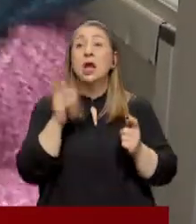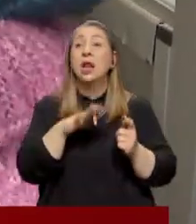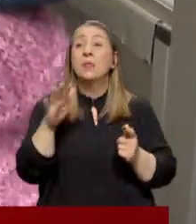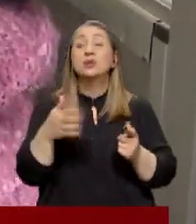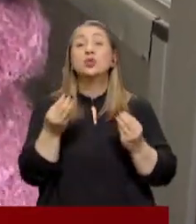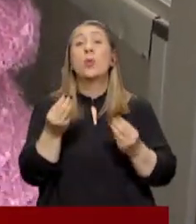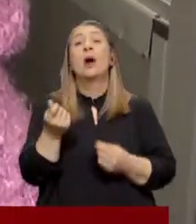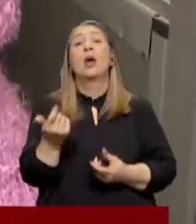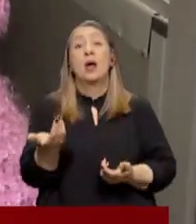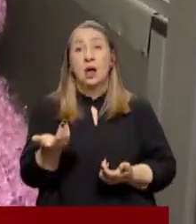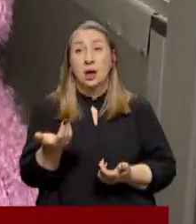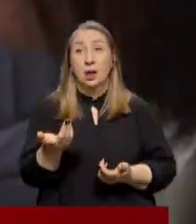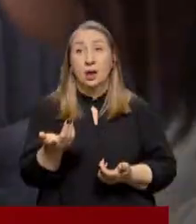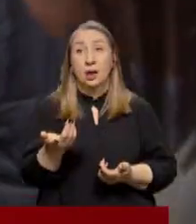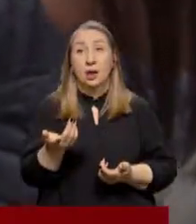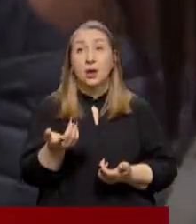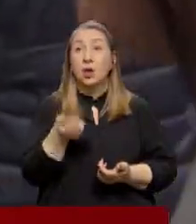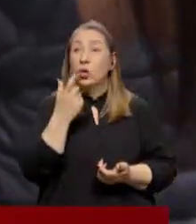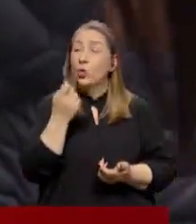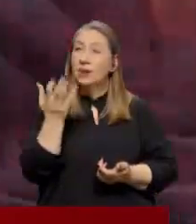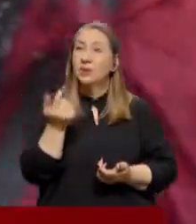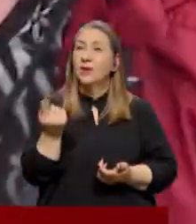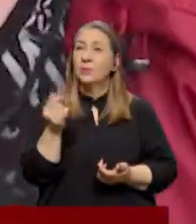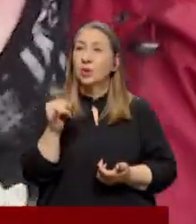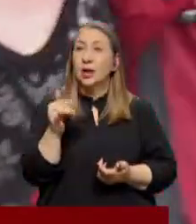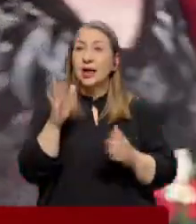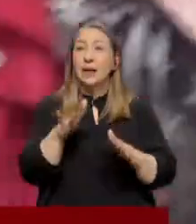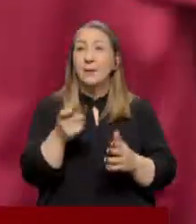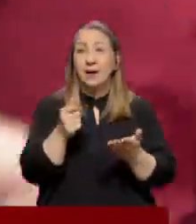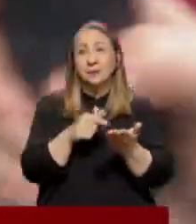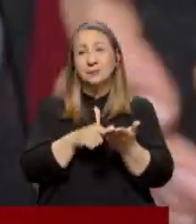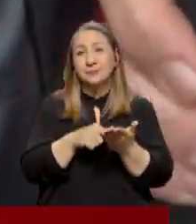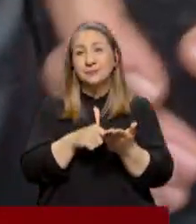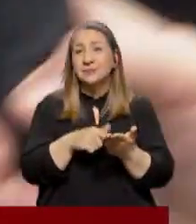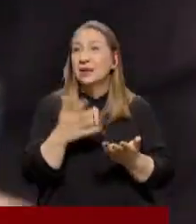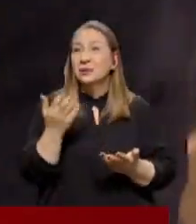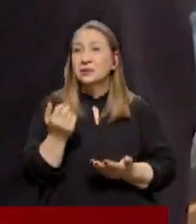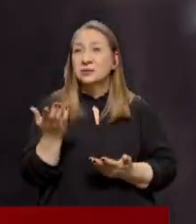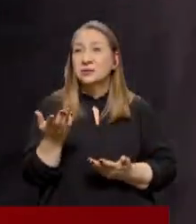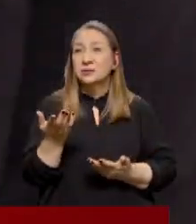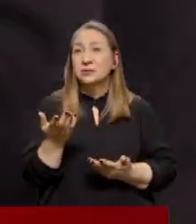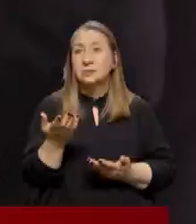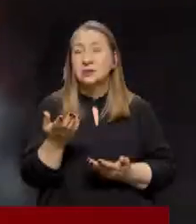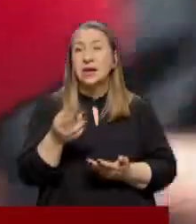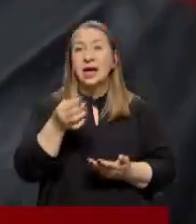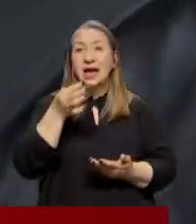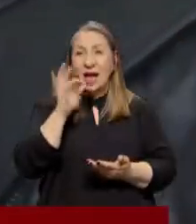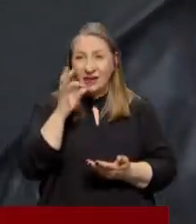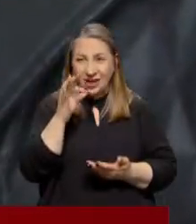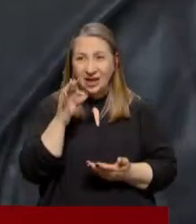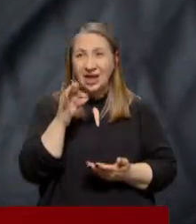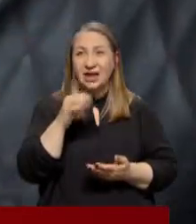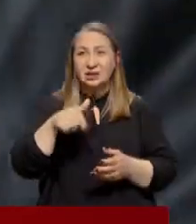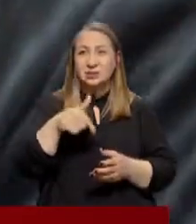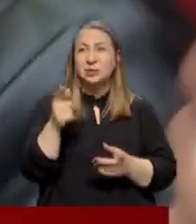55 lira bayağı bir para. Lokum alacağım yarım kilo. Kalan para. Ne aldınız? Kahve.